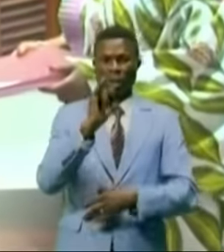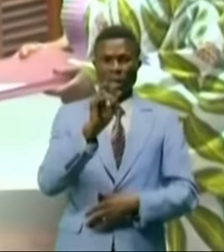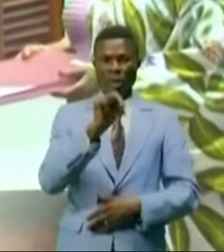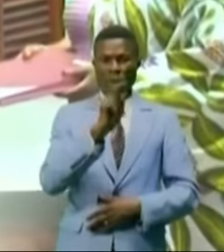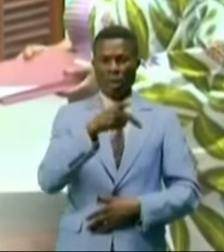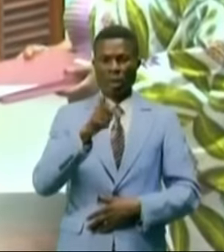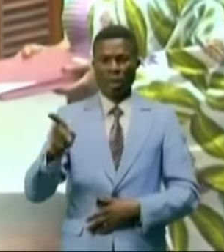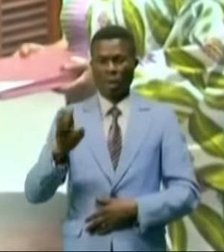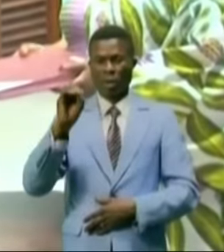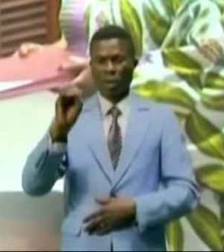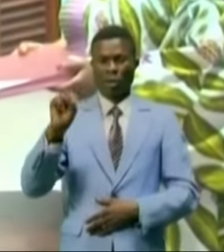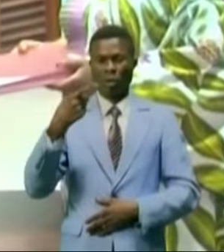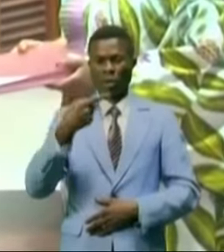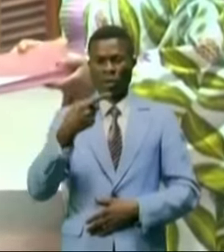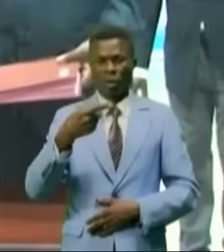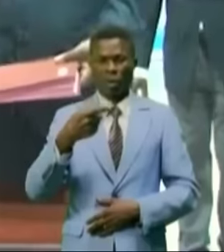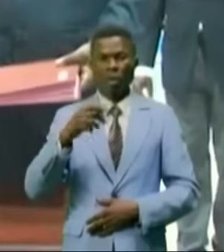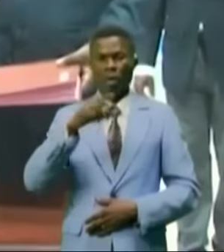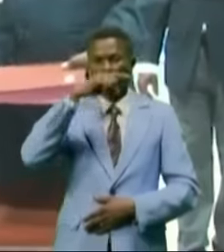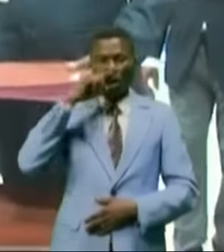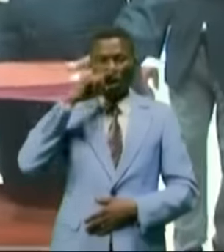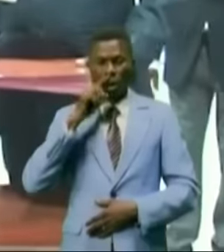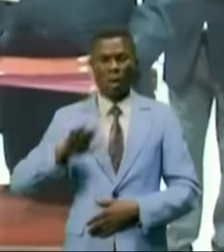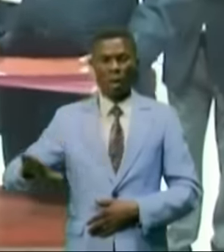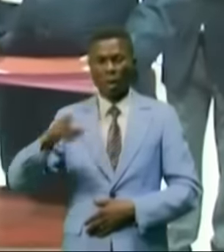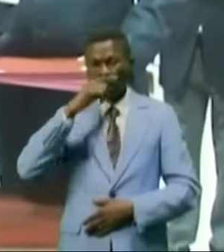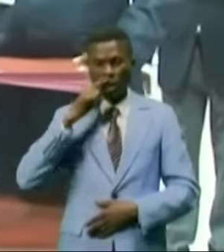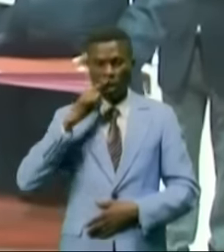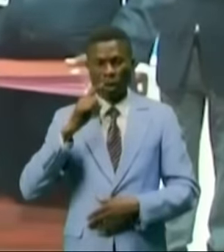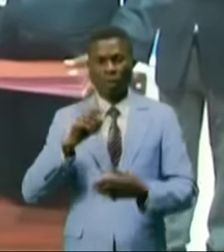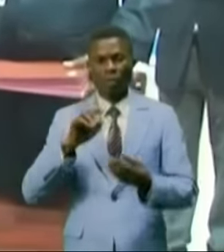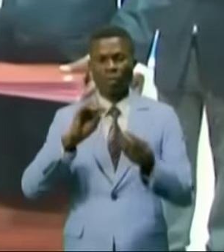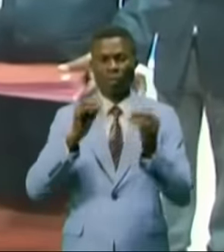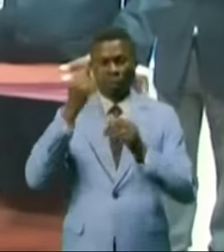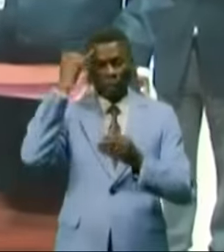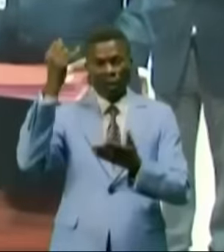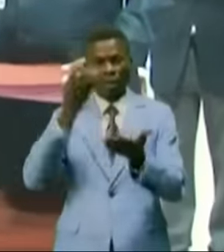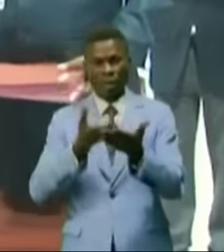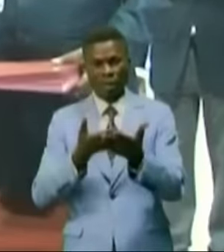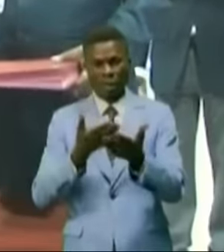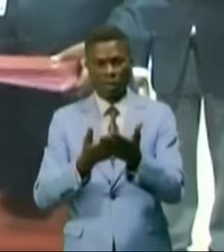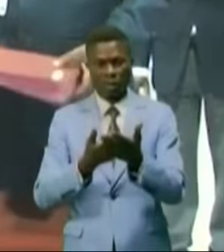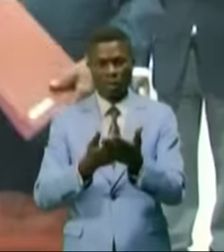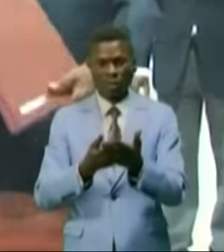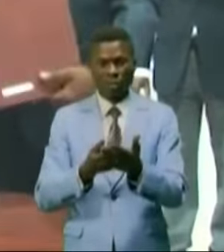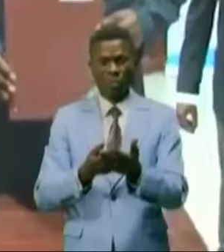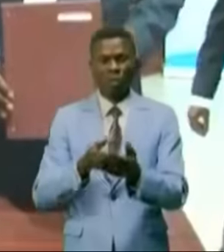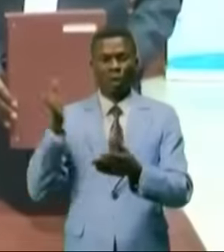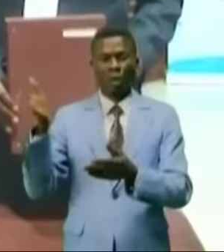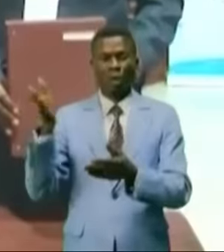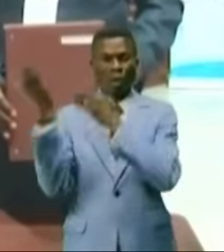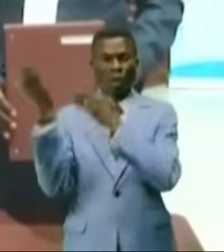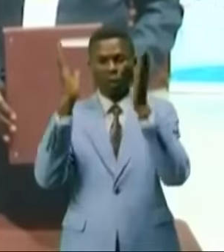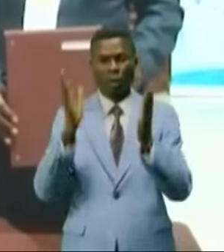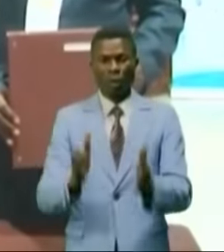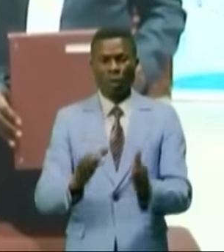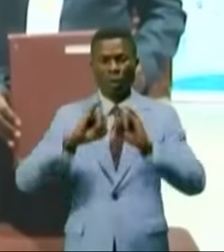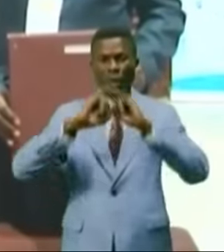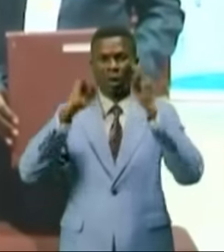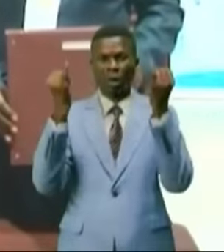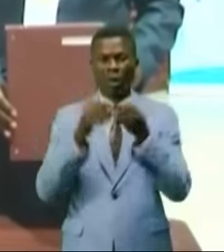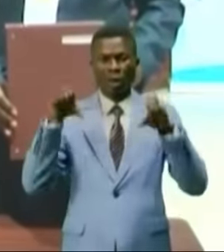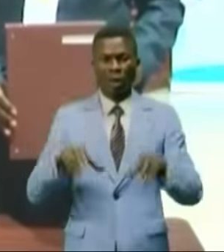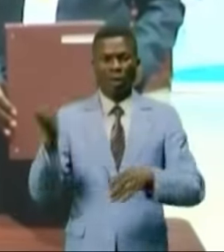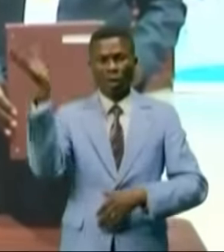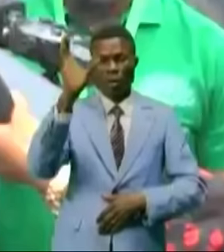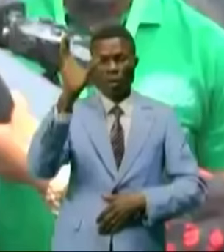et l'ONG des Gabonaises On Force Youth Initiative et la Chambre de commerce et industrie du Congo central.